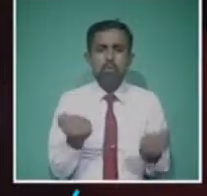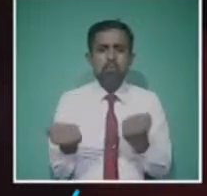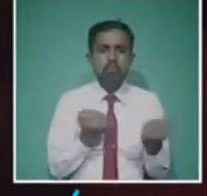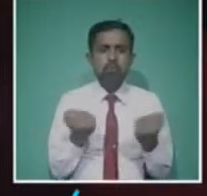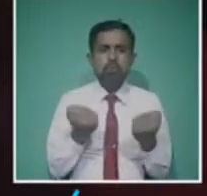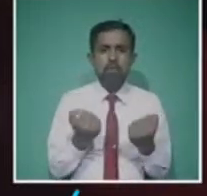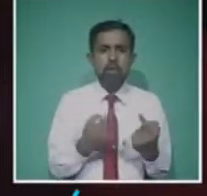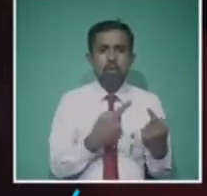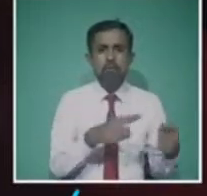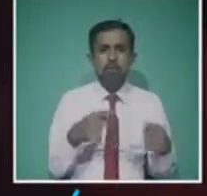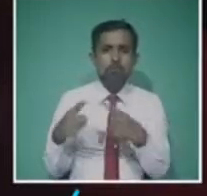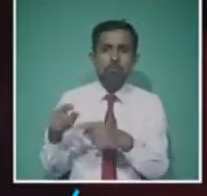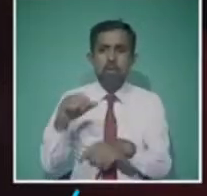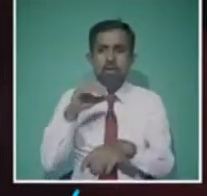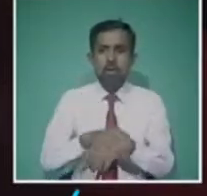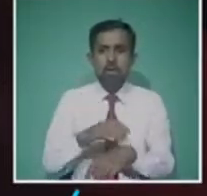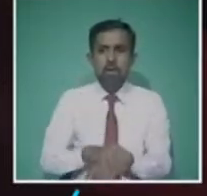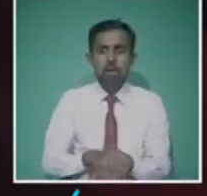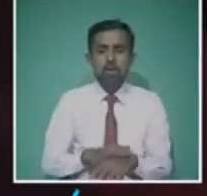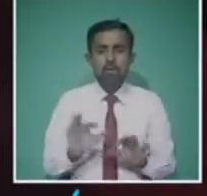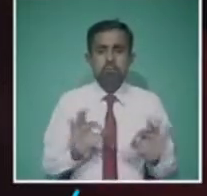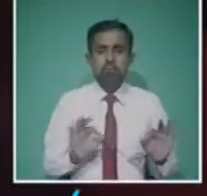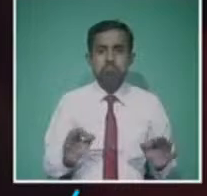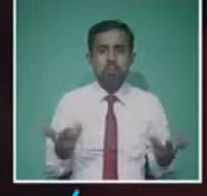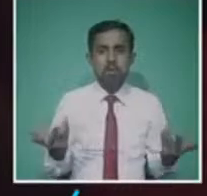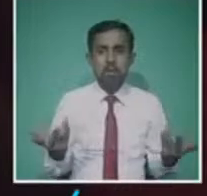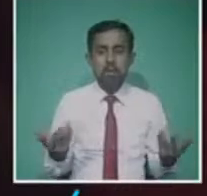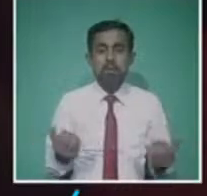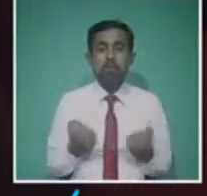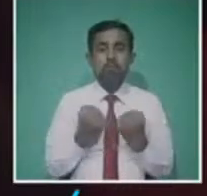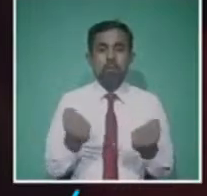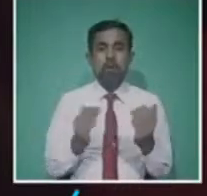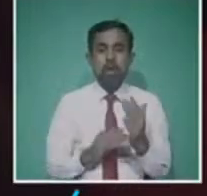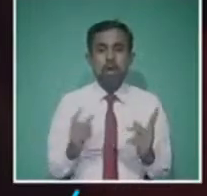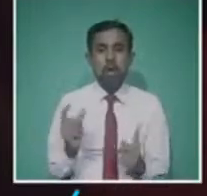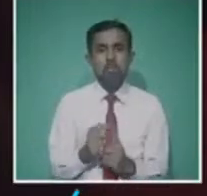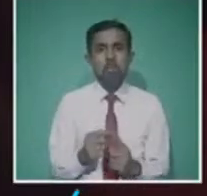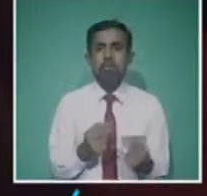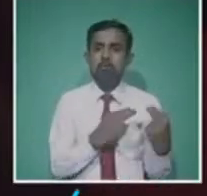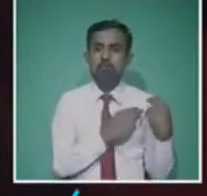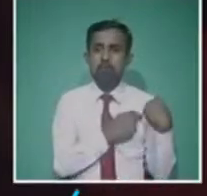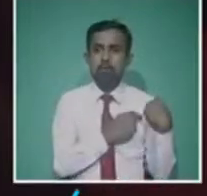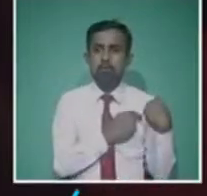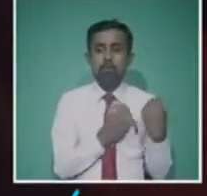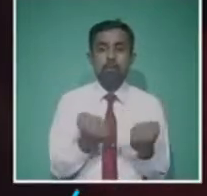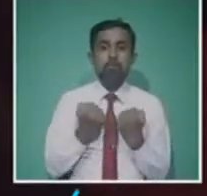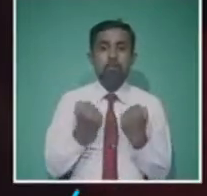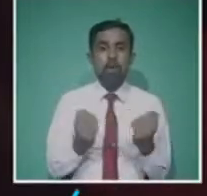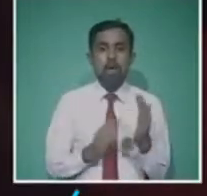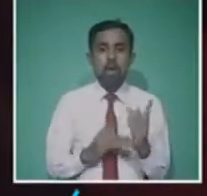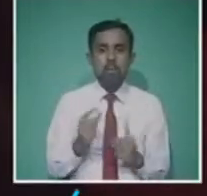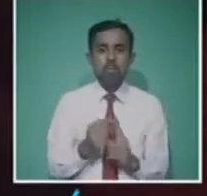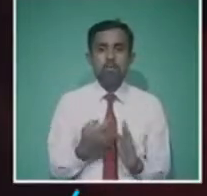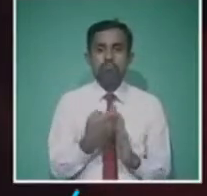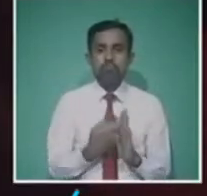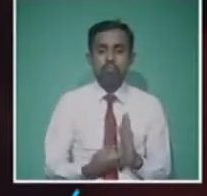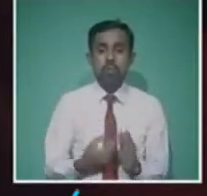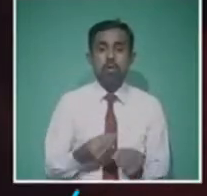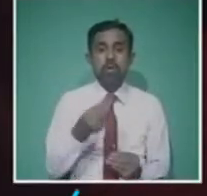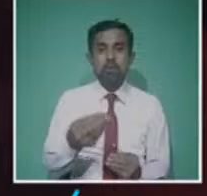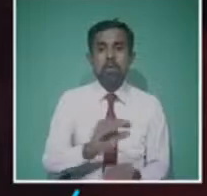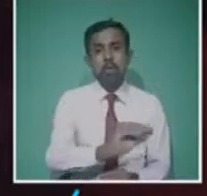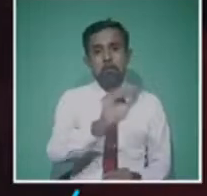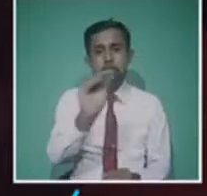meka wen kara handuna ganeema sadaha niyamanayak naha. Dan eka prawahana amathyanshayaka karamin pawathinawa. Prawahana amathyanshaye nirdesha laba dimen